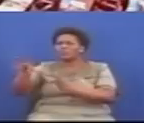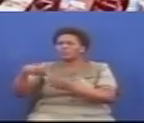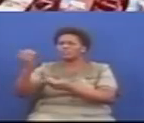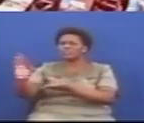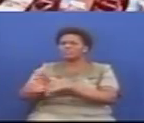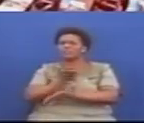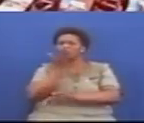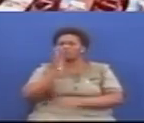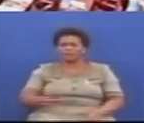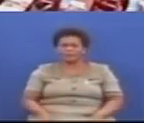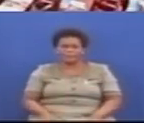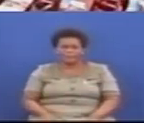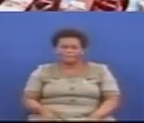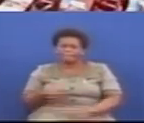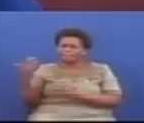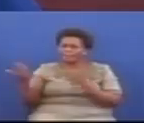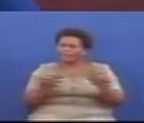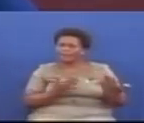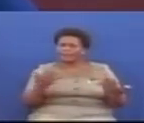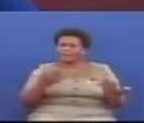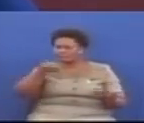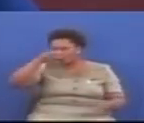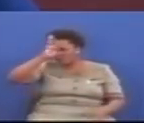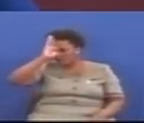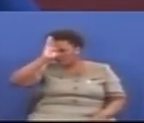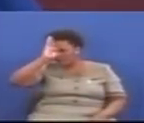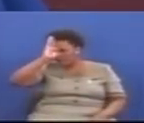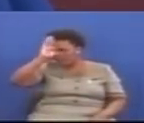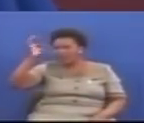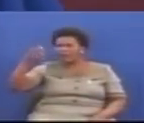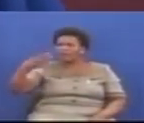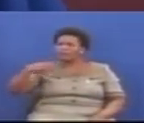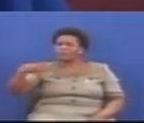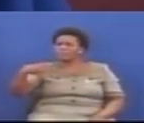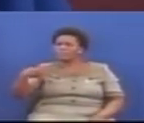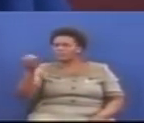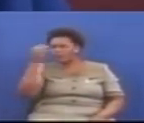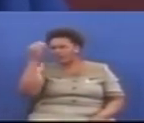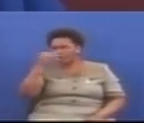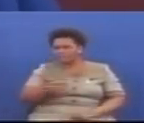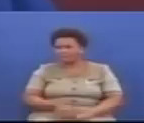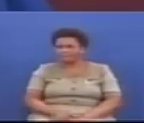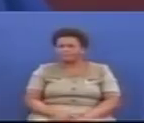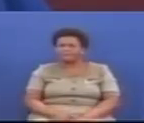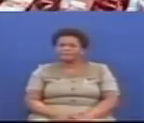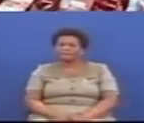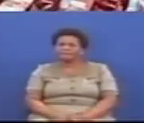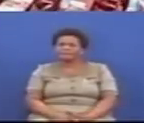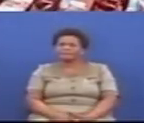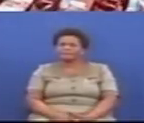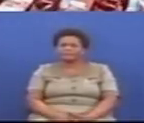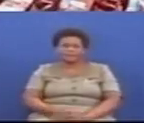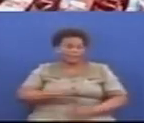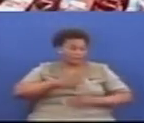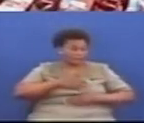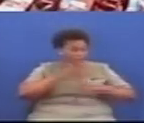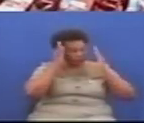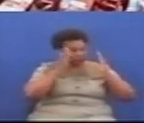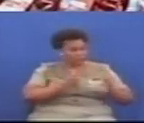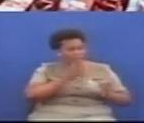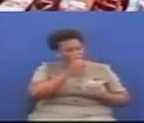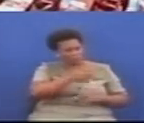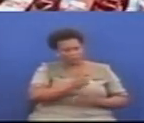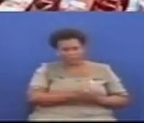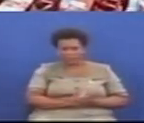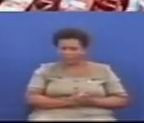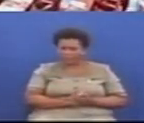Mheshimiwa Profesa Ndalichako, Waziri wa Elimu, majibu ya swali hilo. Asante sana Mheshimiwa Spika. Kwanza namshukuru sana